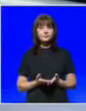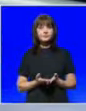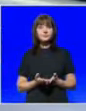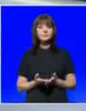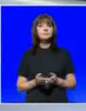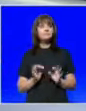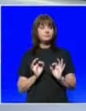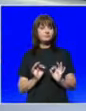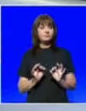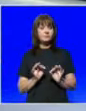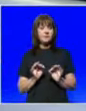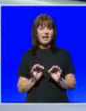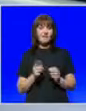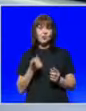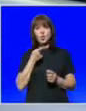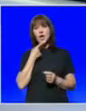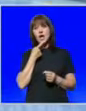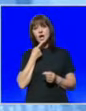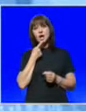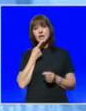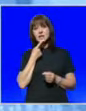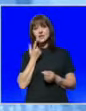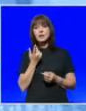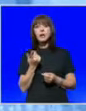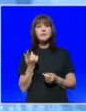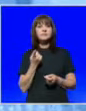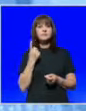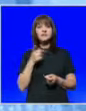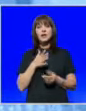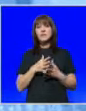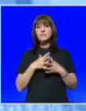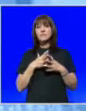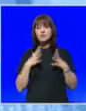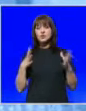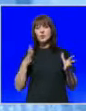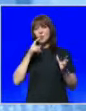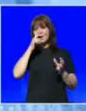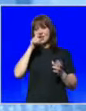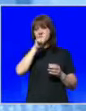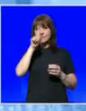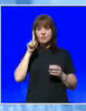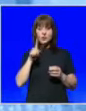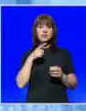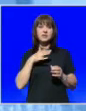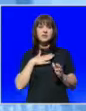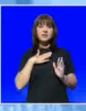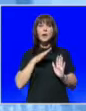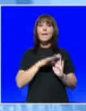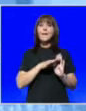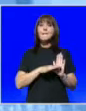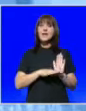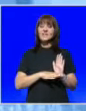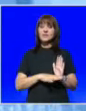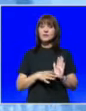вие правилно насочихте към един много важен въпрос, свързан с правителствената програма и с амбицията на